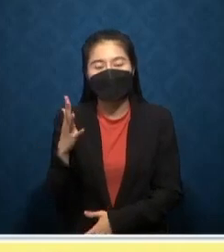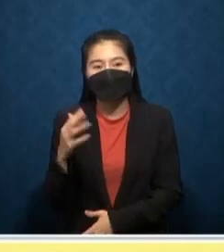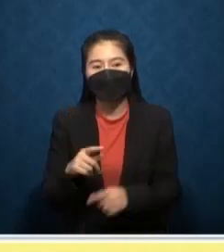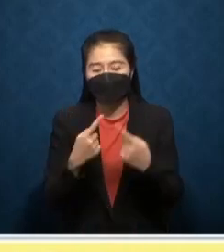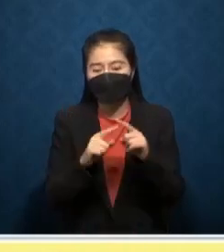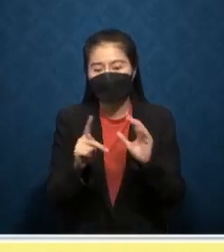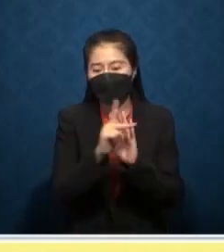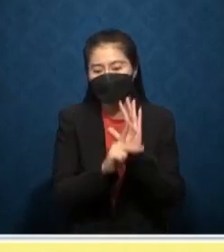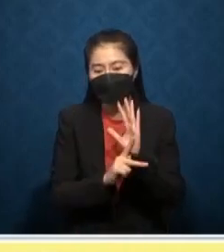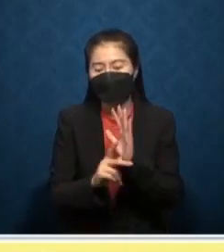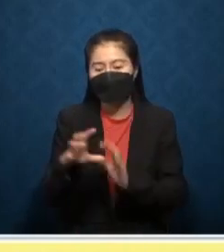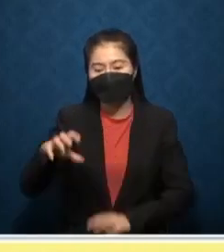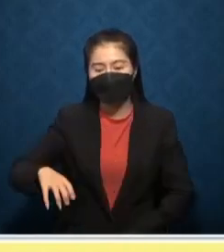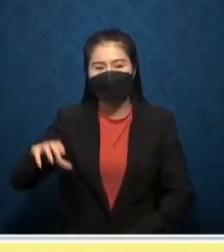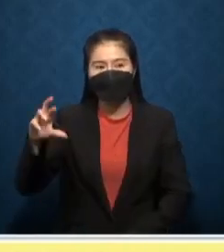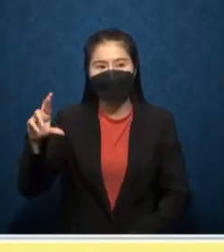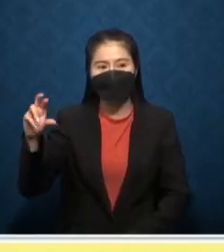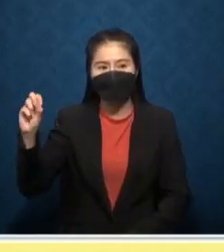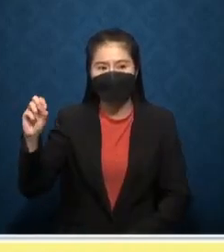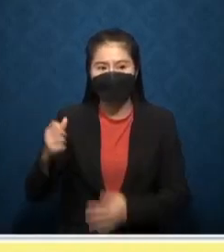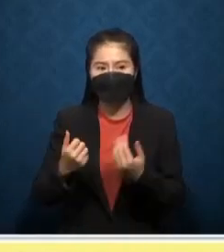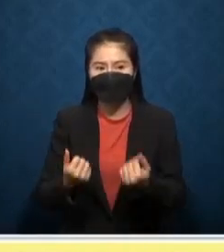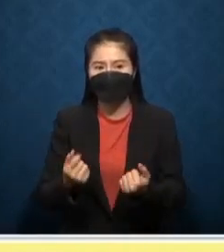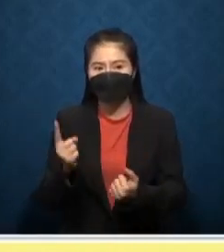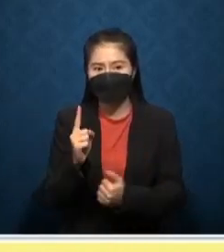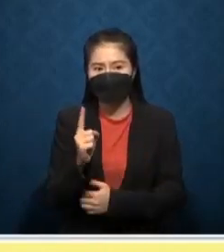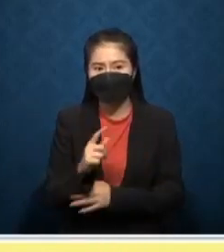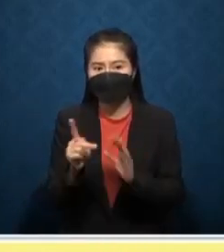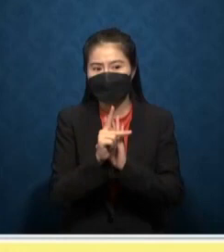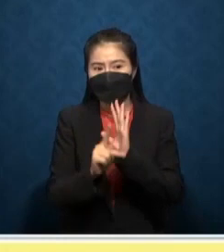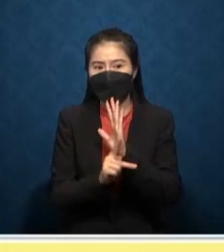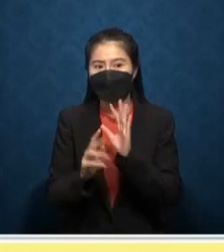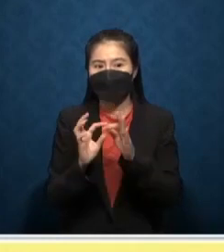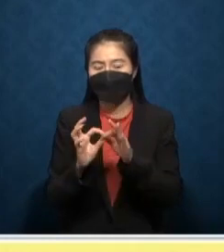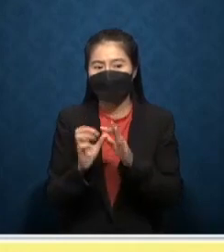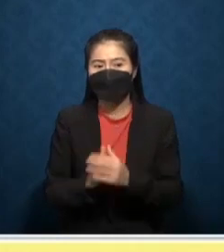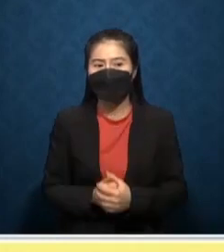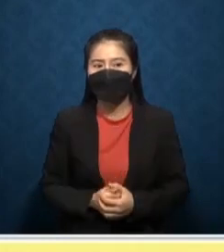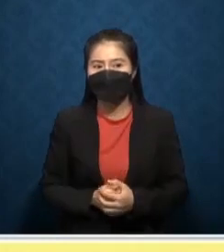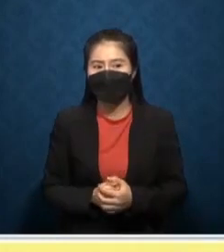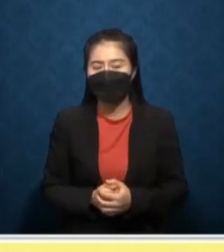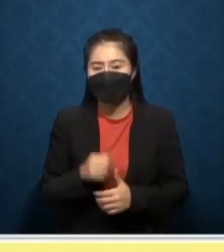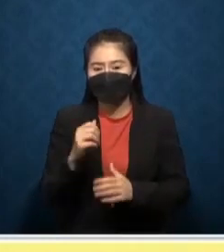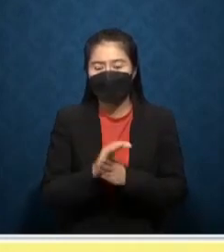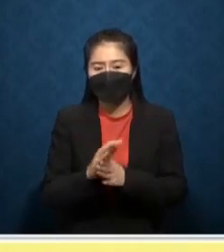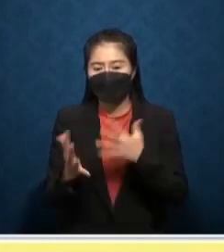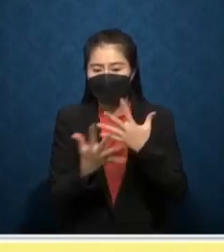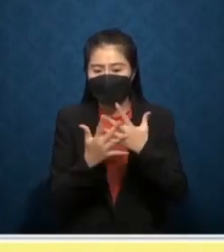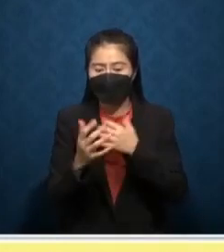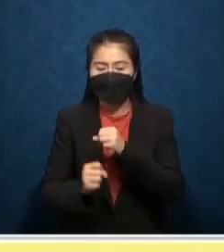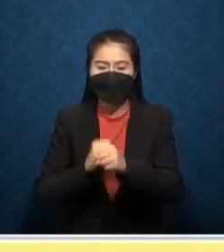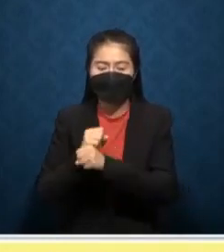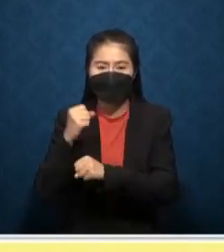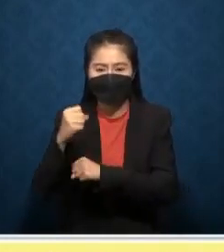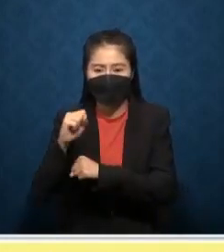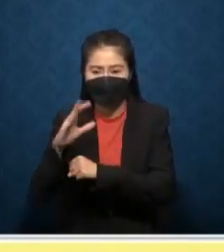ิ ผู้ทงเกีรัฐภาณได้ช่วยกันแก้วันนี้เรามีกฎหมายในรกษณะเดวก็ติดคุกไม่เกิน 15 ปีถ้ามติดก็ได้